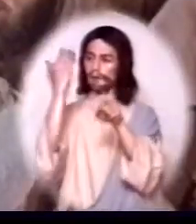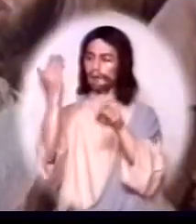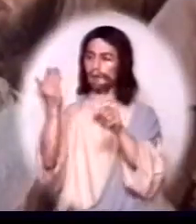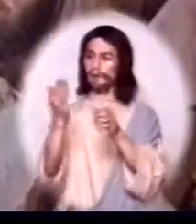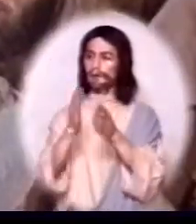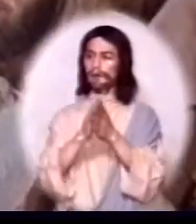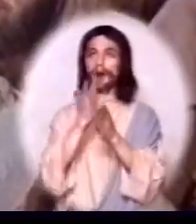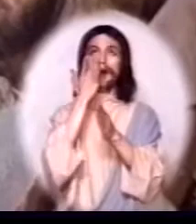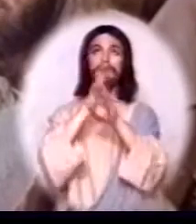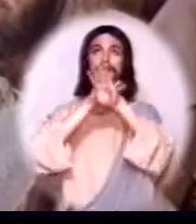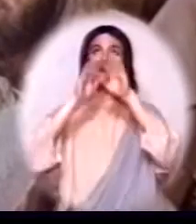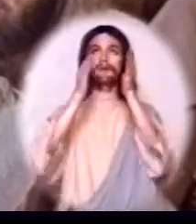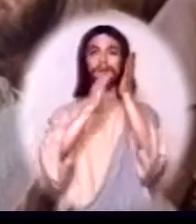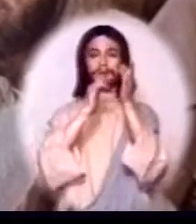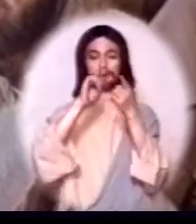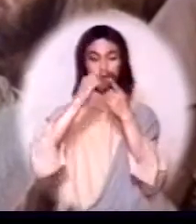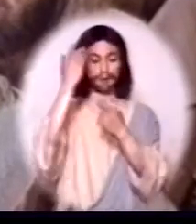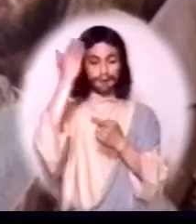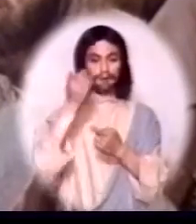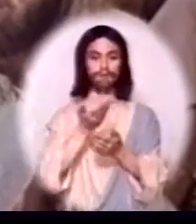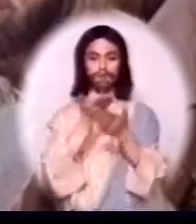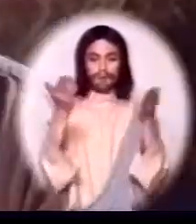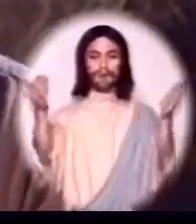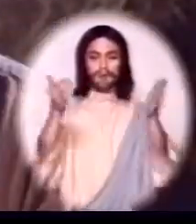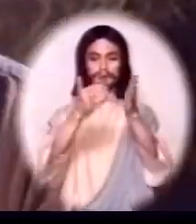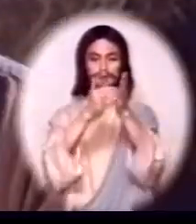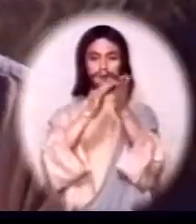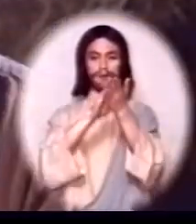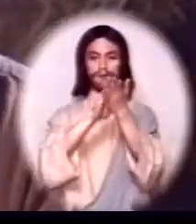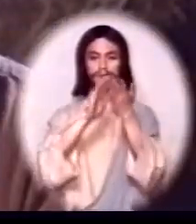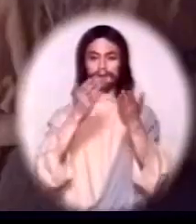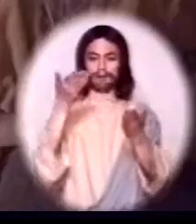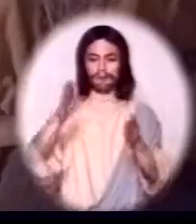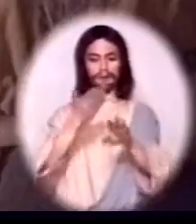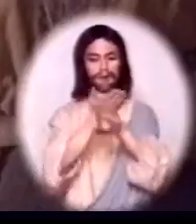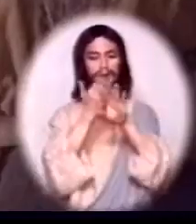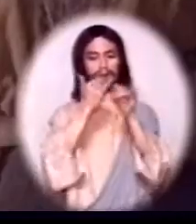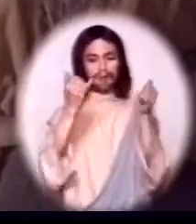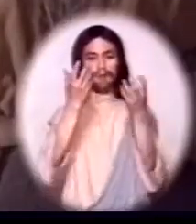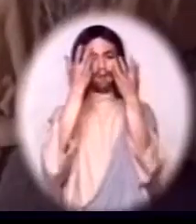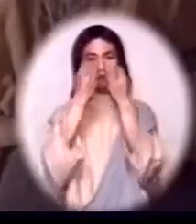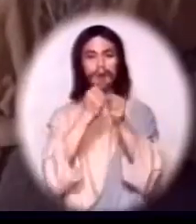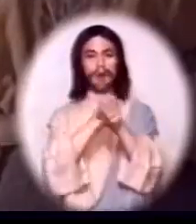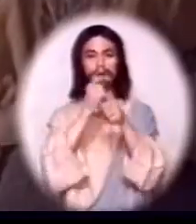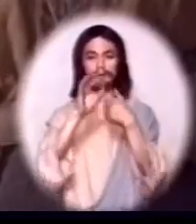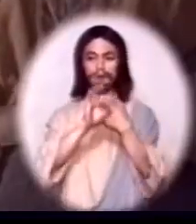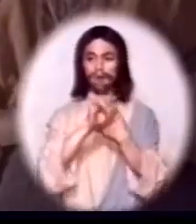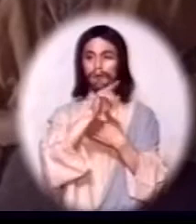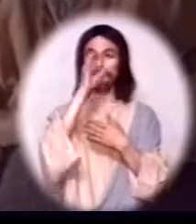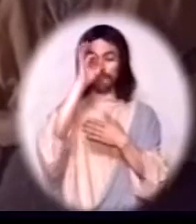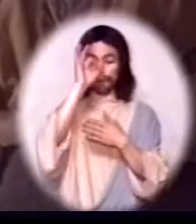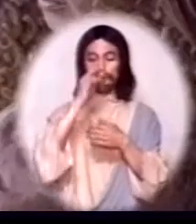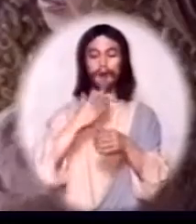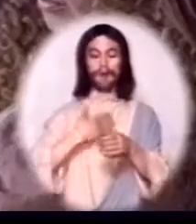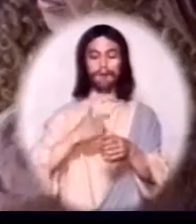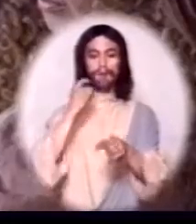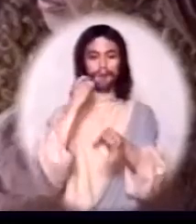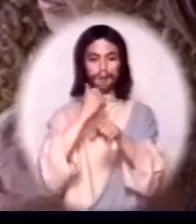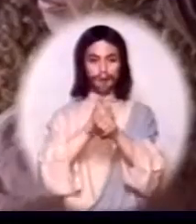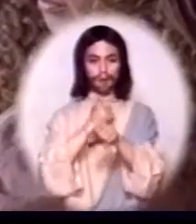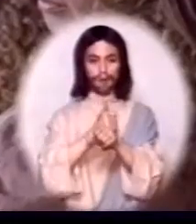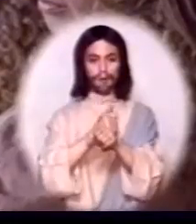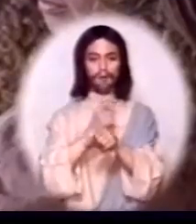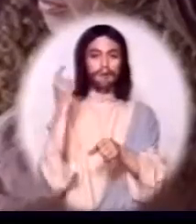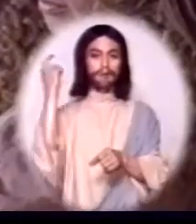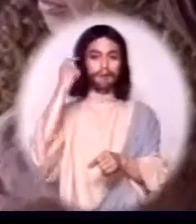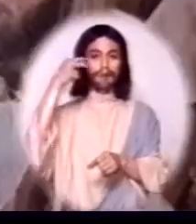하십니까? 하늘나라 비밀의 지식을 너희에게는 이미 주었도다. 그러나 다른 사람에게 비유로만 하는 것은 그들이 보기는 보겠으나 알지